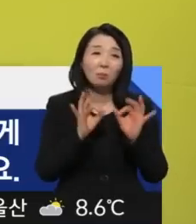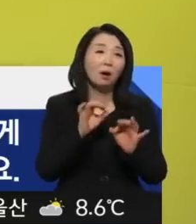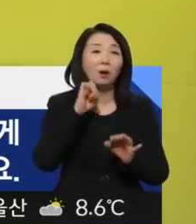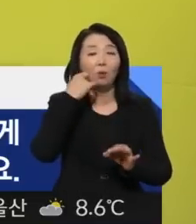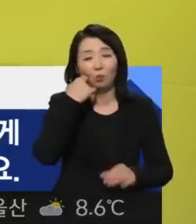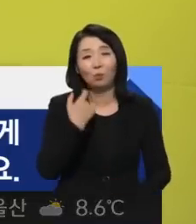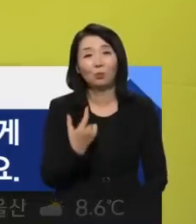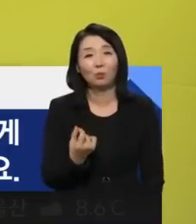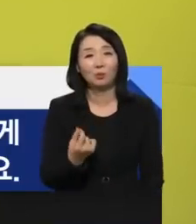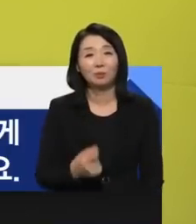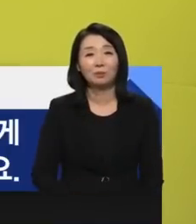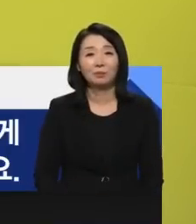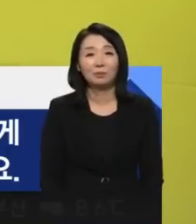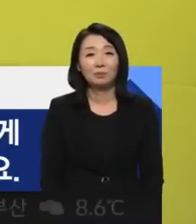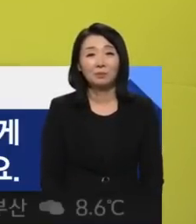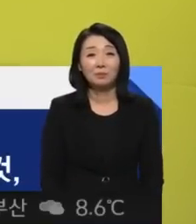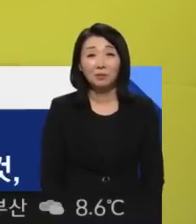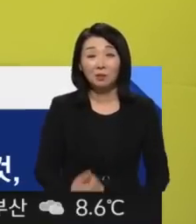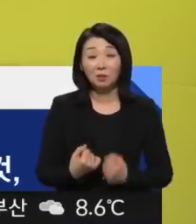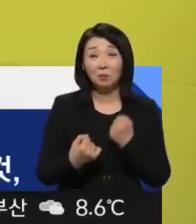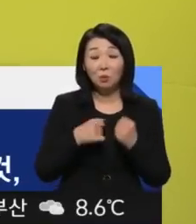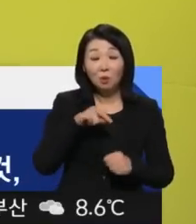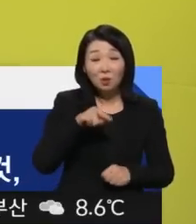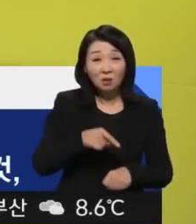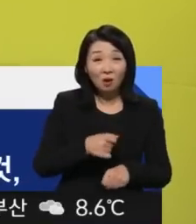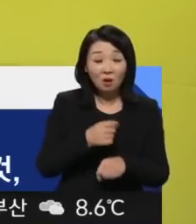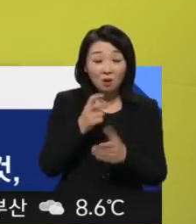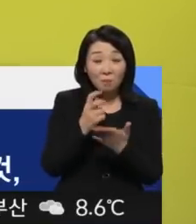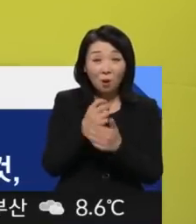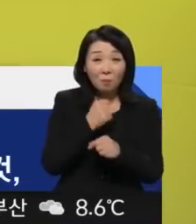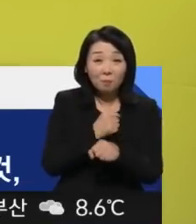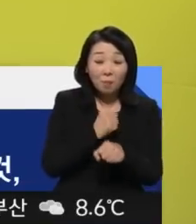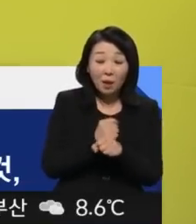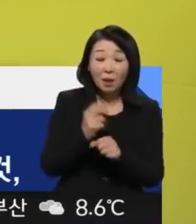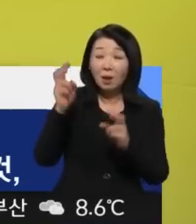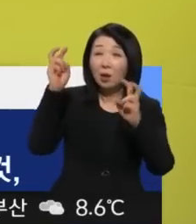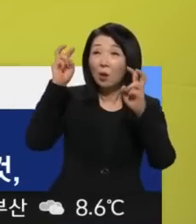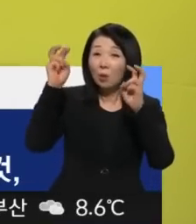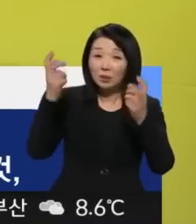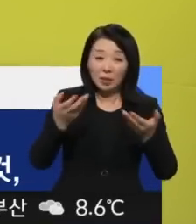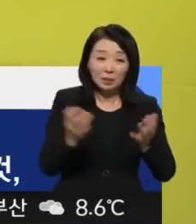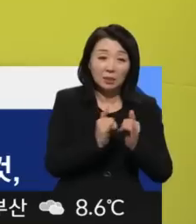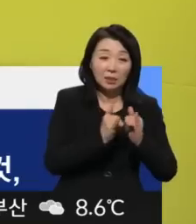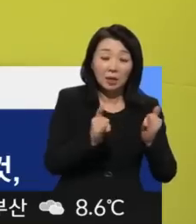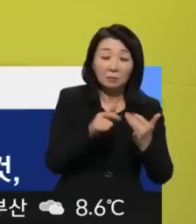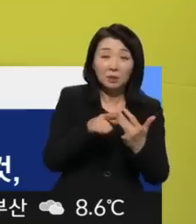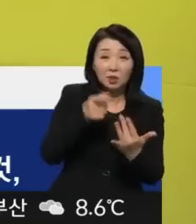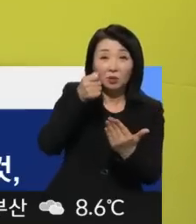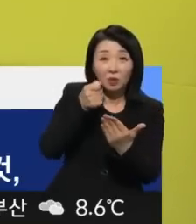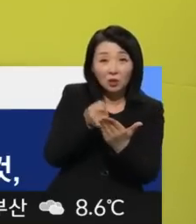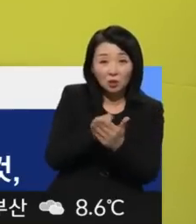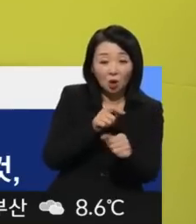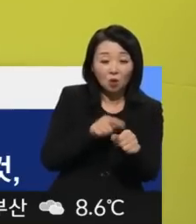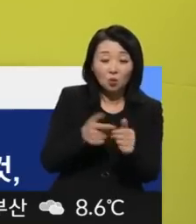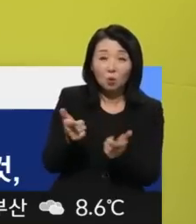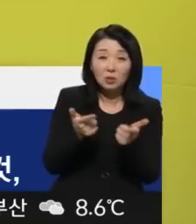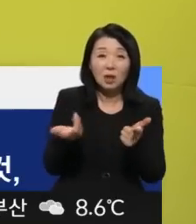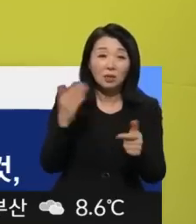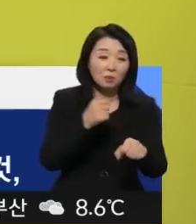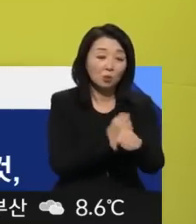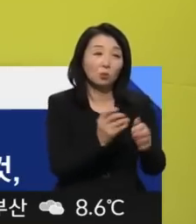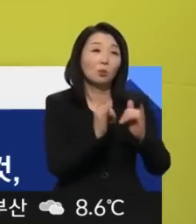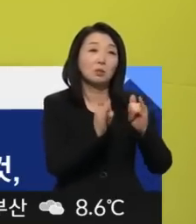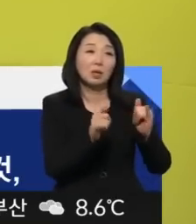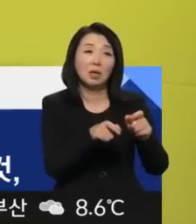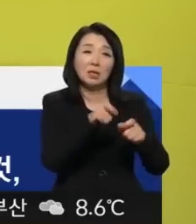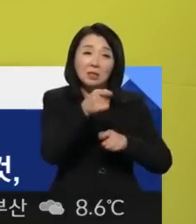어려운 상황이잖아요. 그럼에도 불구하고 이걸 하는 건 노사의 선택적 근로시간제라는 그걸 강조하면서도 노동자들한테